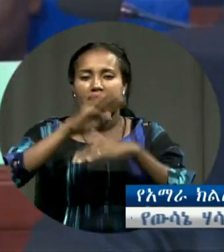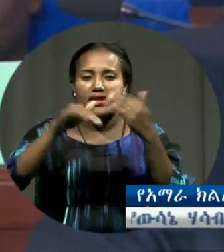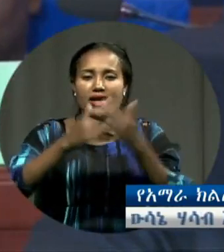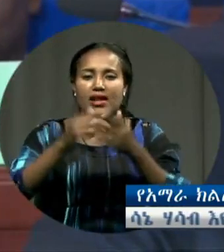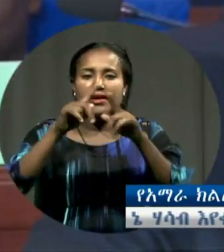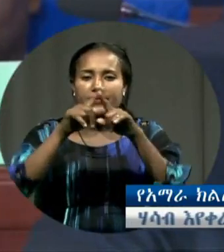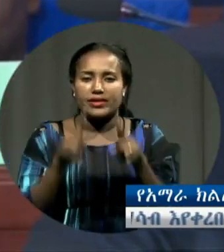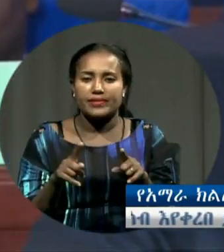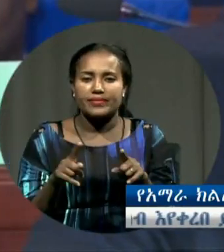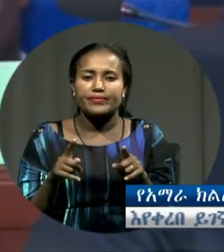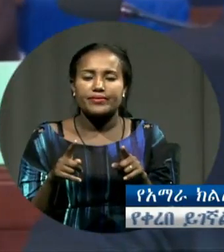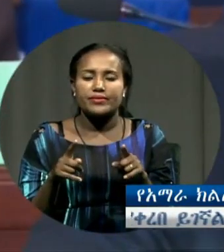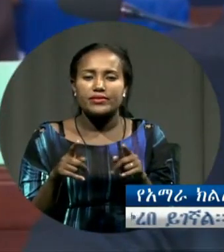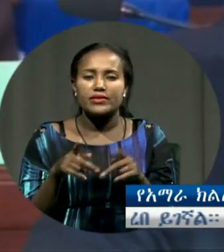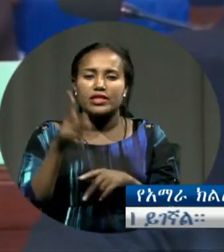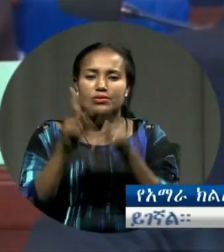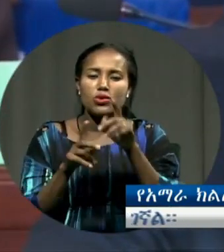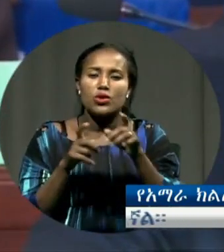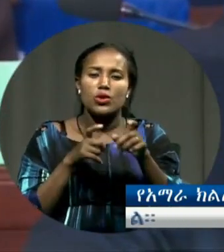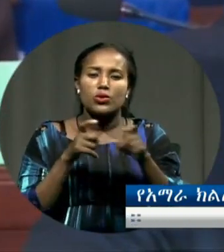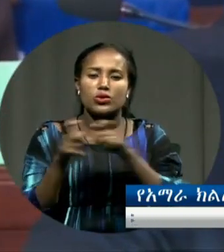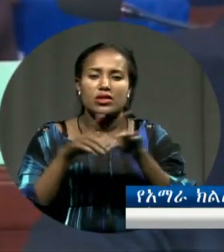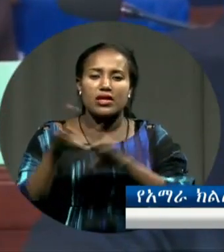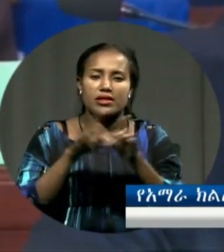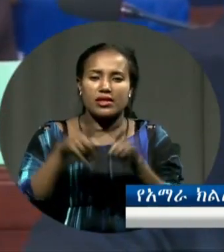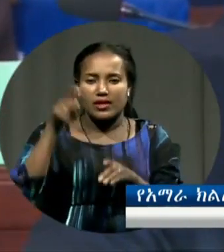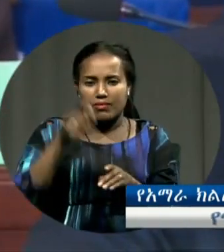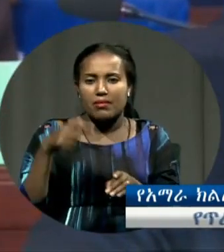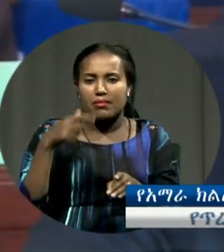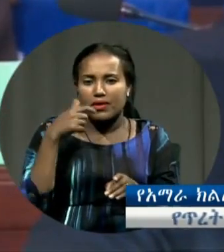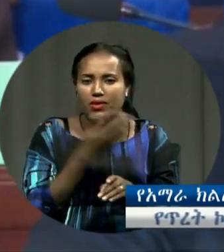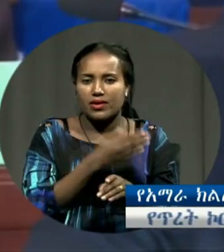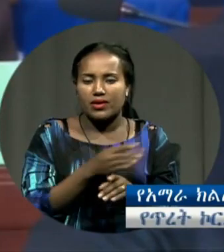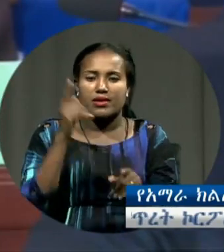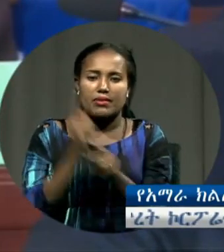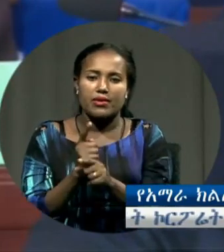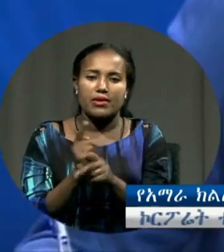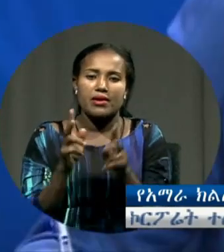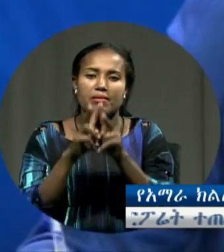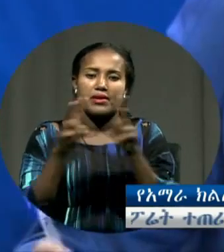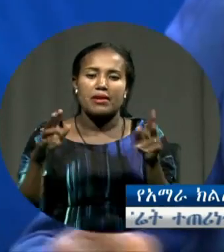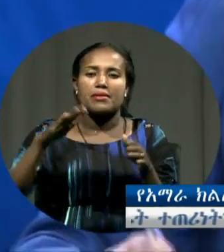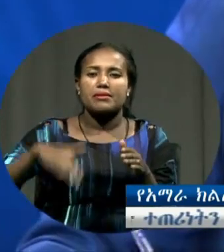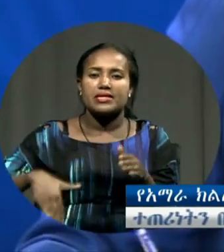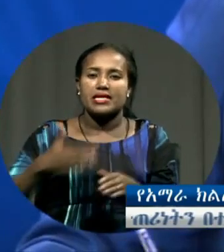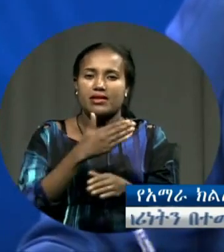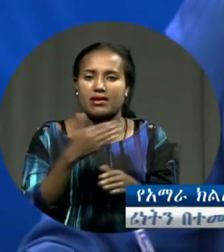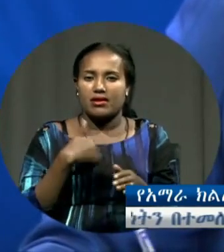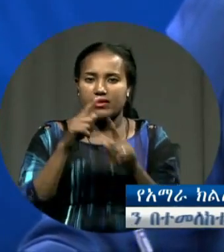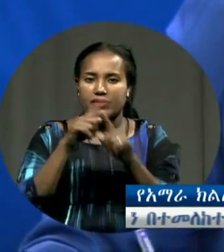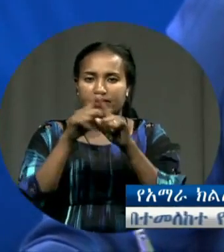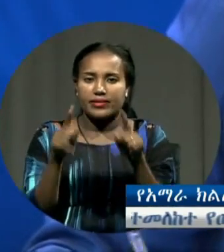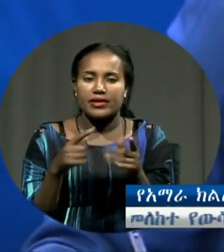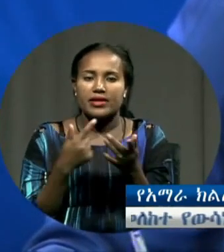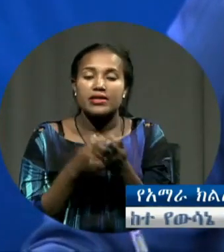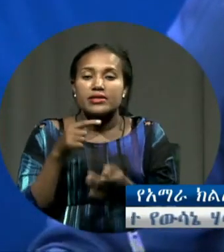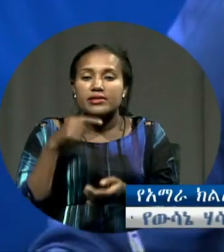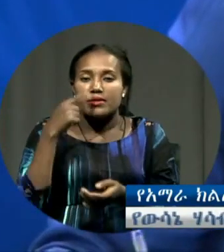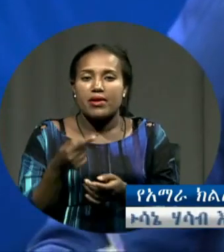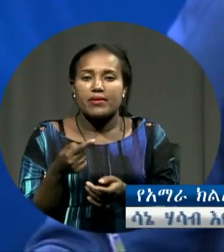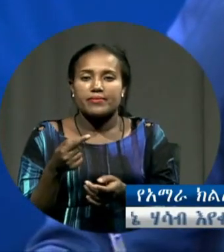ግን ህዝቡ ቁጥጥር ሊያደርግበት ይገባል የሚባለው ነገር ተገቢ ነው። በጣም የመዘገየት ነው ያለው። ግን ደግሞ ይሄ ሲባል